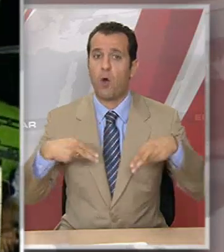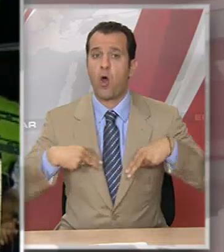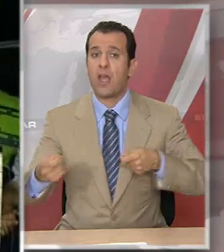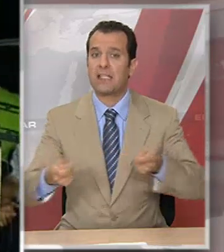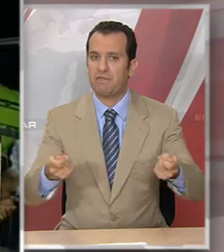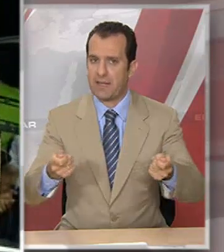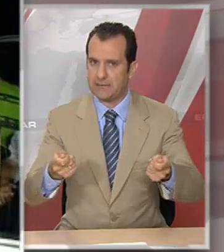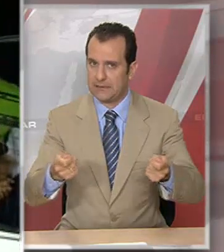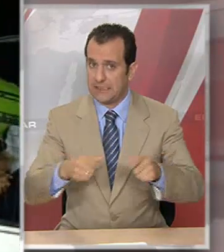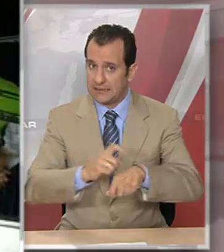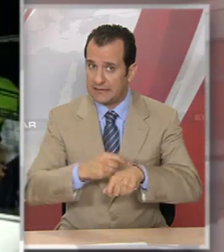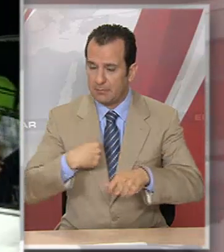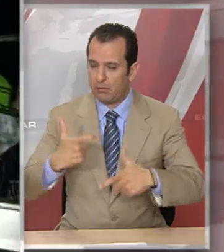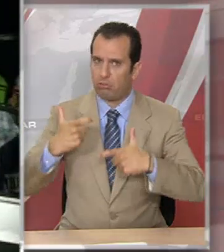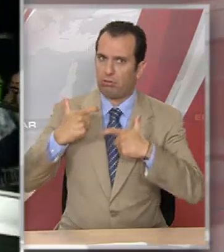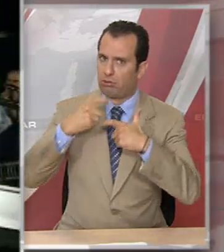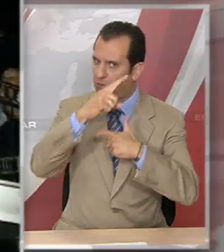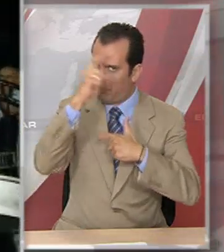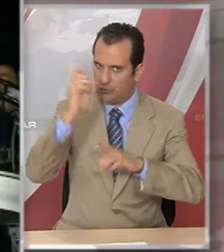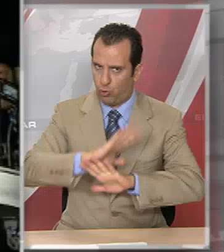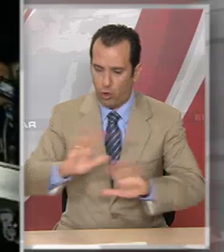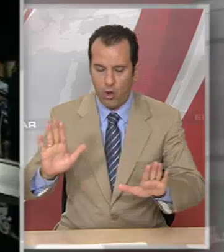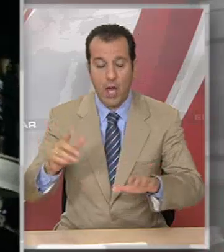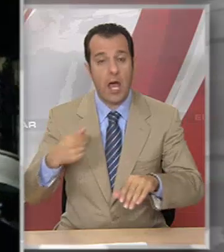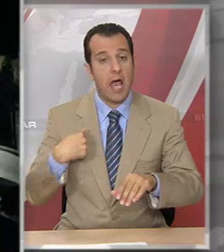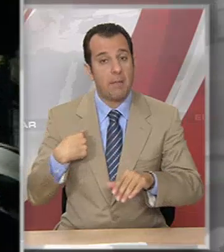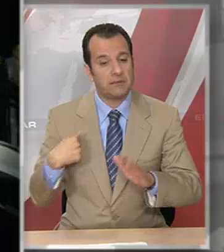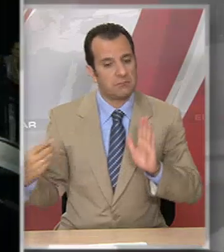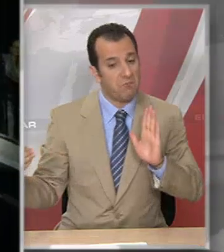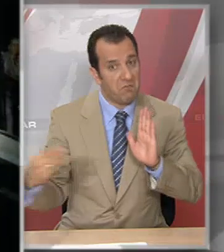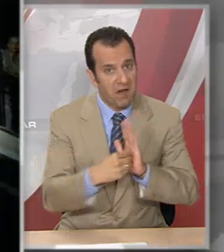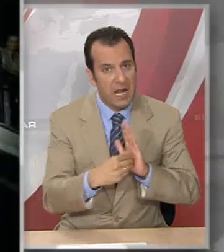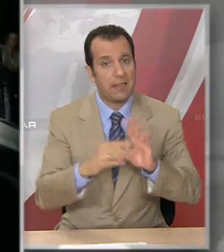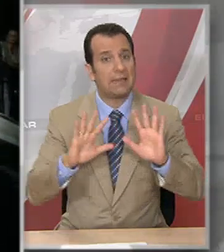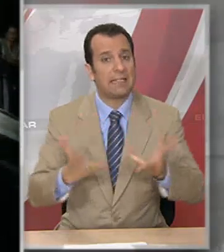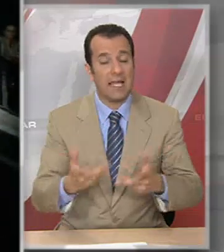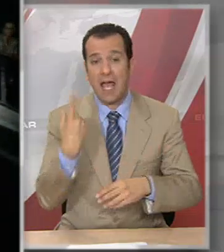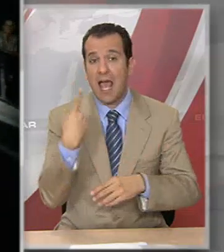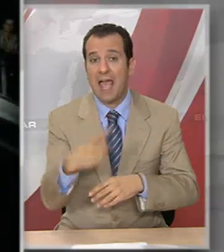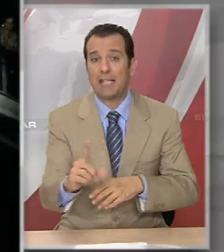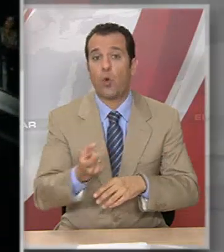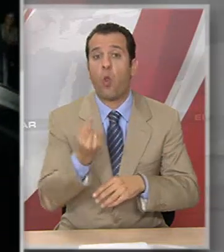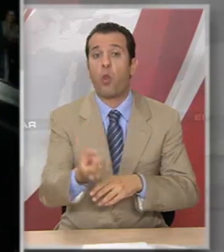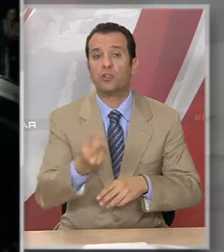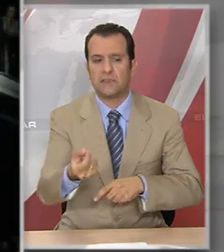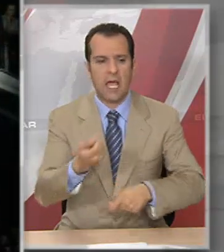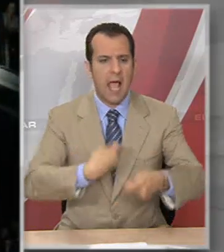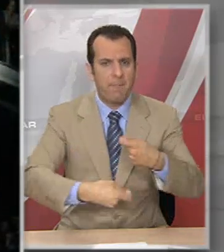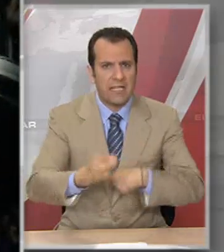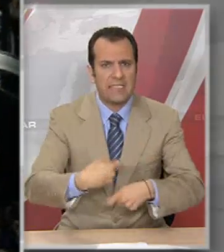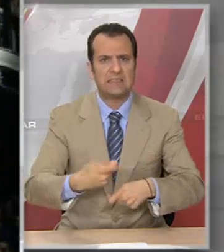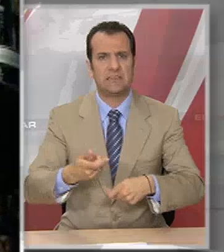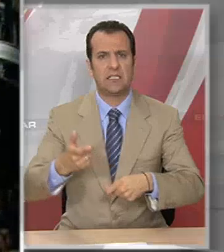στο λαιμό. Παρ' όλα αυτά θεσπίσαμε τις 100 δόσεις που έδωσαν οξυγόνο ζωής